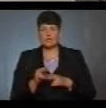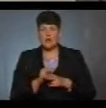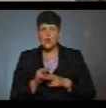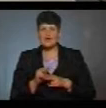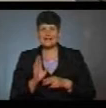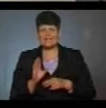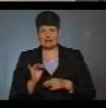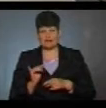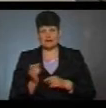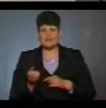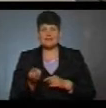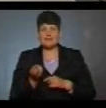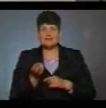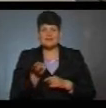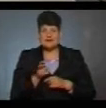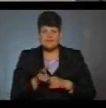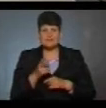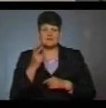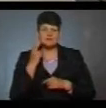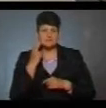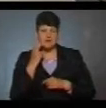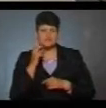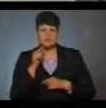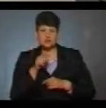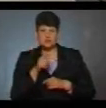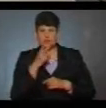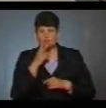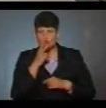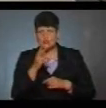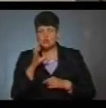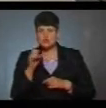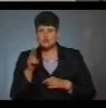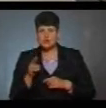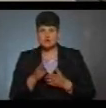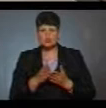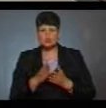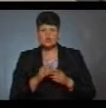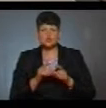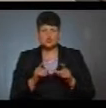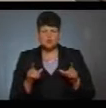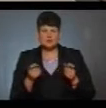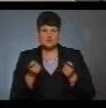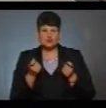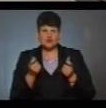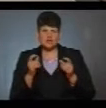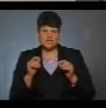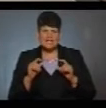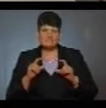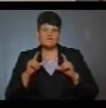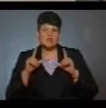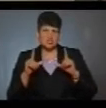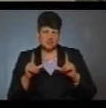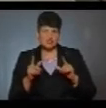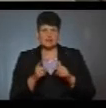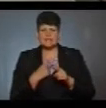що явка завжди ту, яку показують соціологічні служби, інколи завищена,